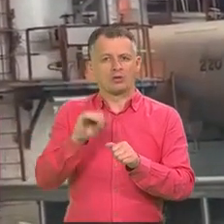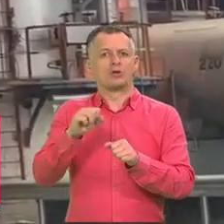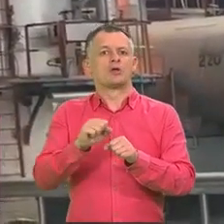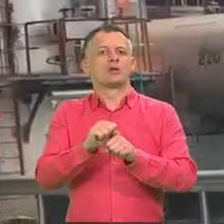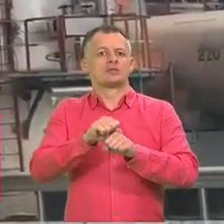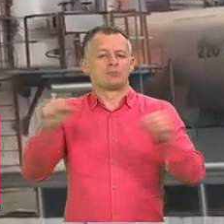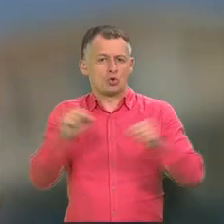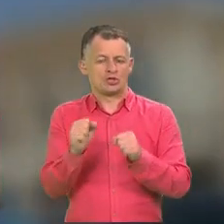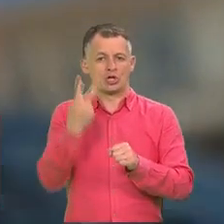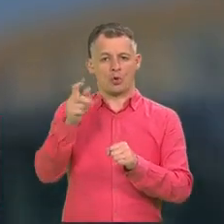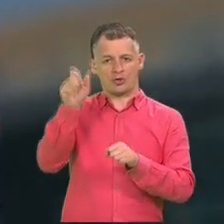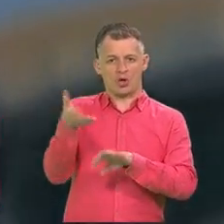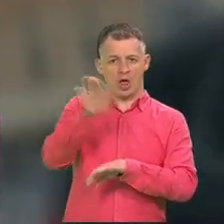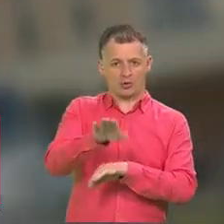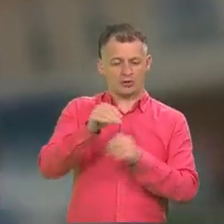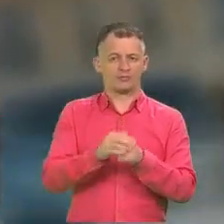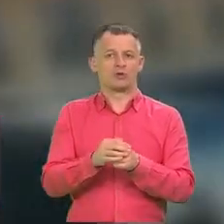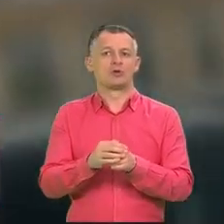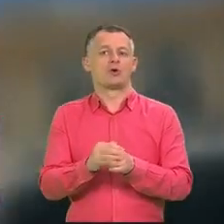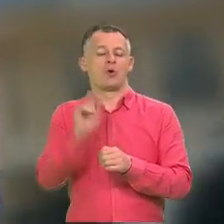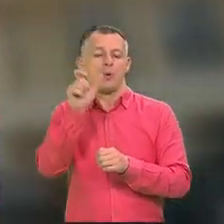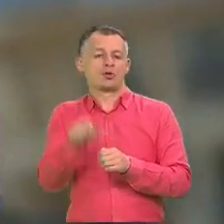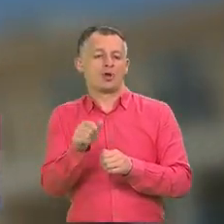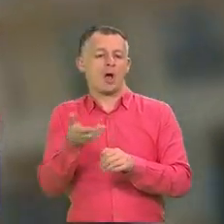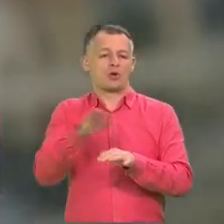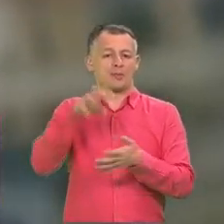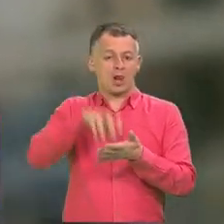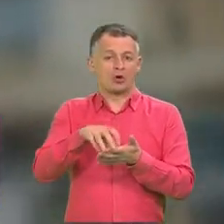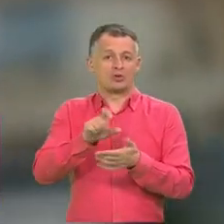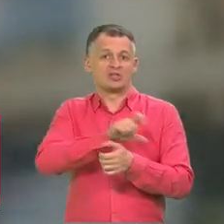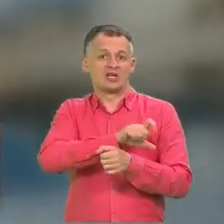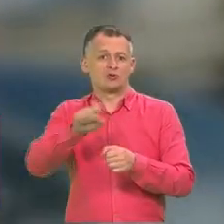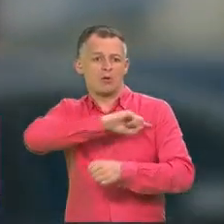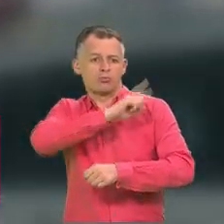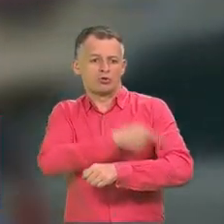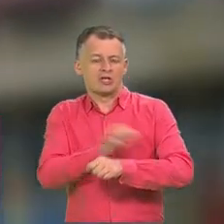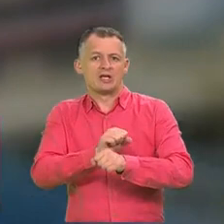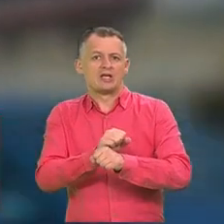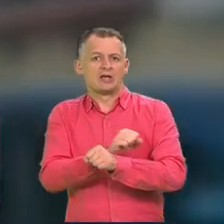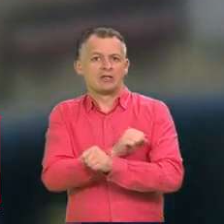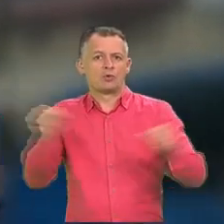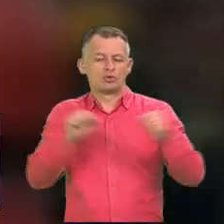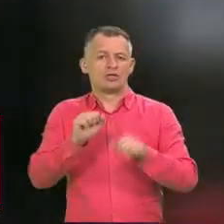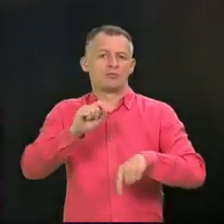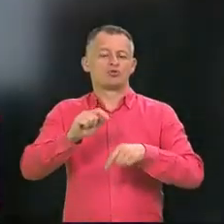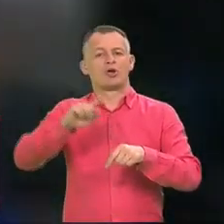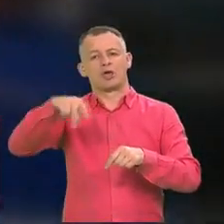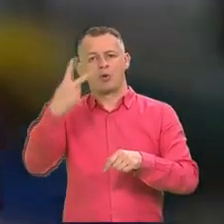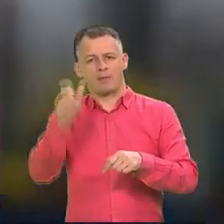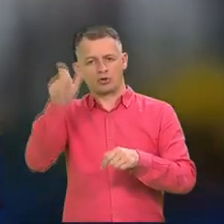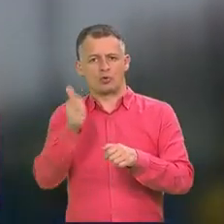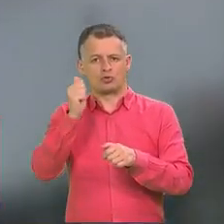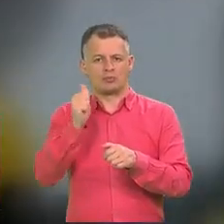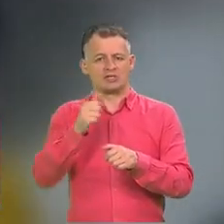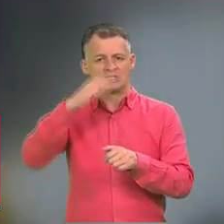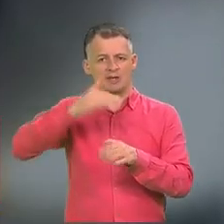viața. Una dintre victime a murit pe loc în urma suflului exploziei, iar cealaltă a decedat 11 zile mai târziu. 4 oameni au fost grav